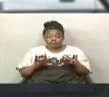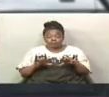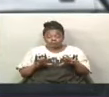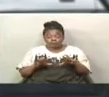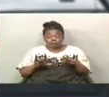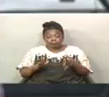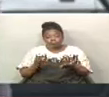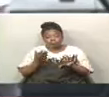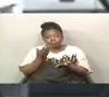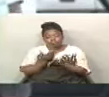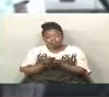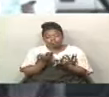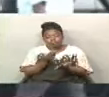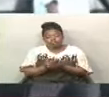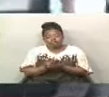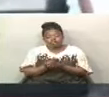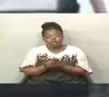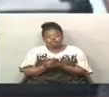Tweshengeleza abaheru mweja